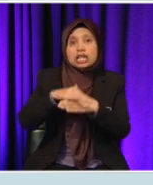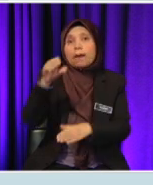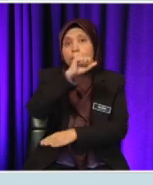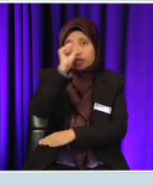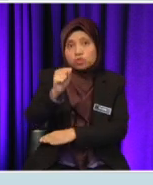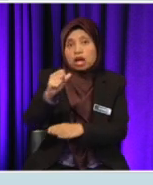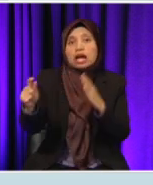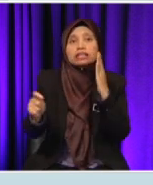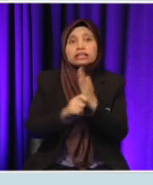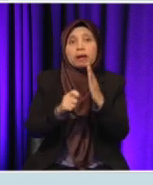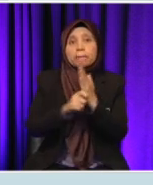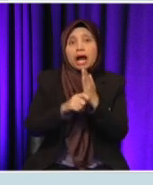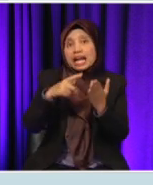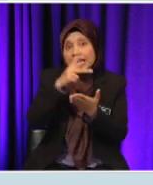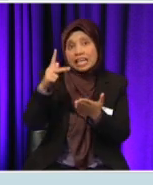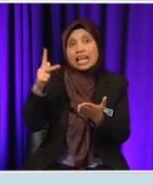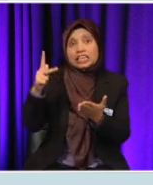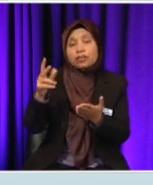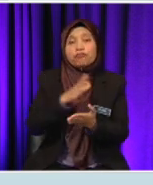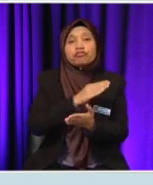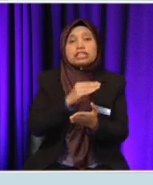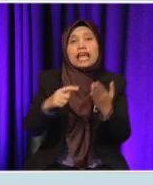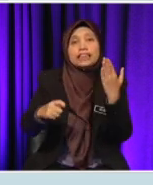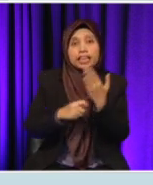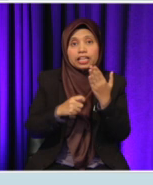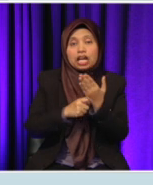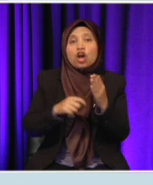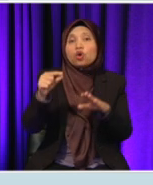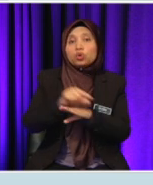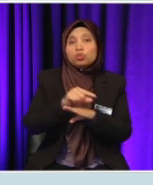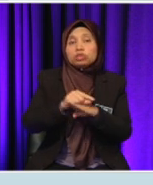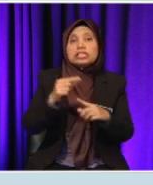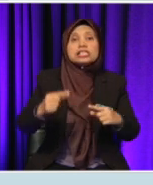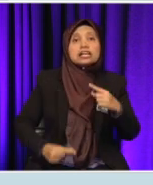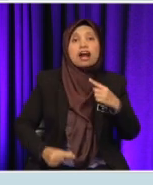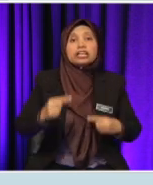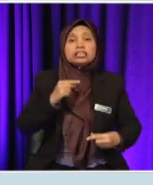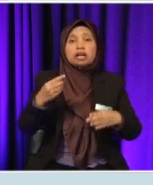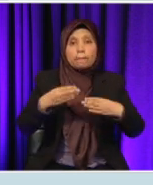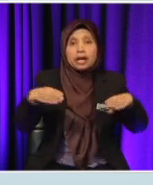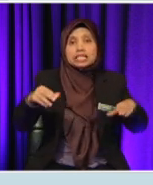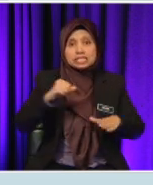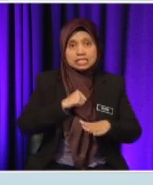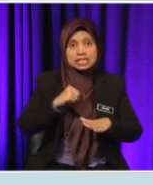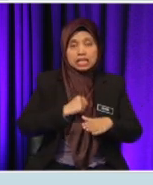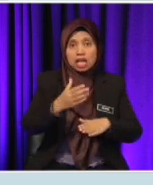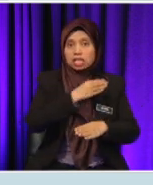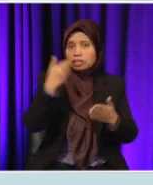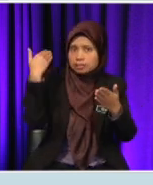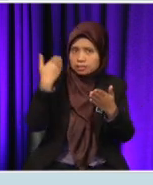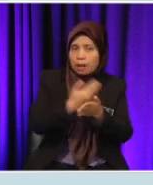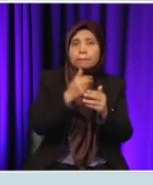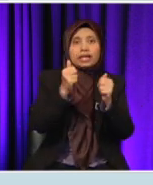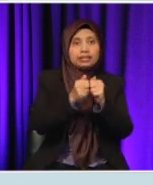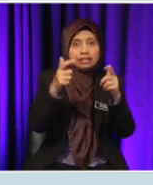menambah kreativity penyampaian dan juga teknik menggunakan gaya bahasa sendiri dan juga menyampaikan dengan cara